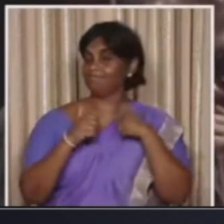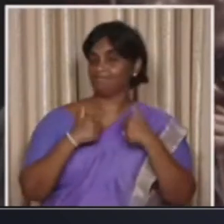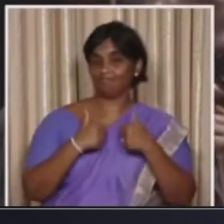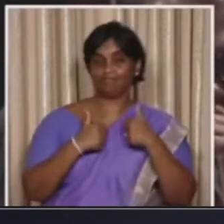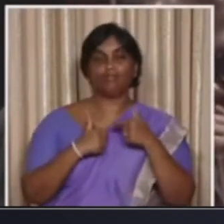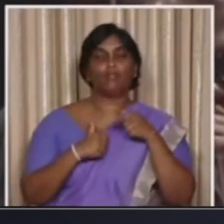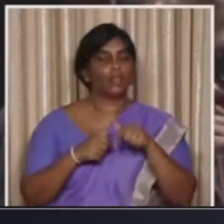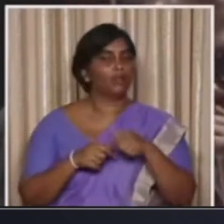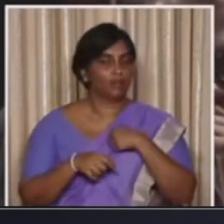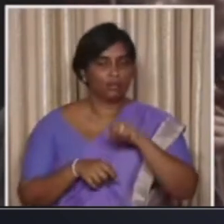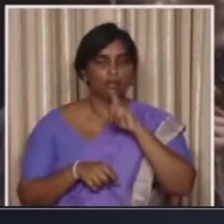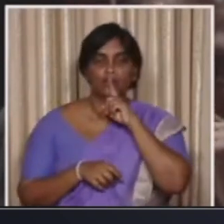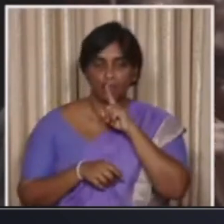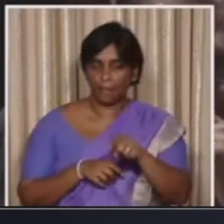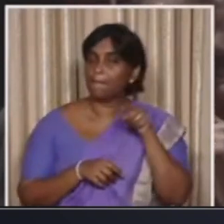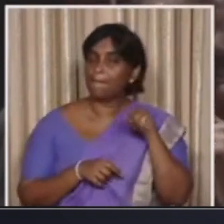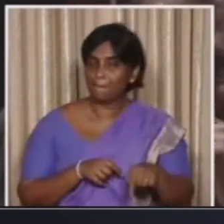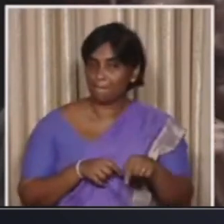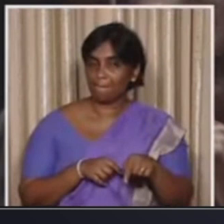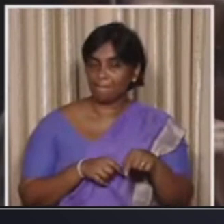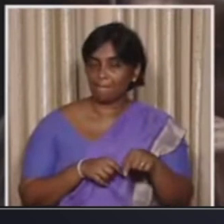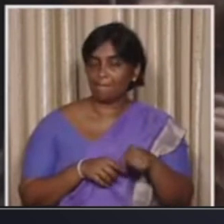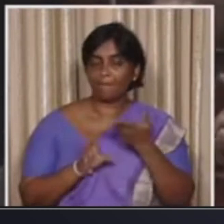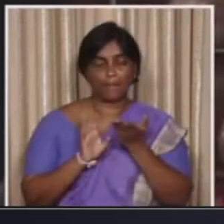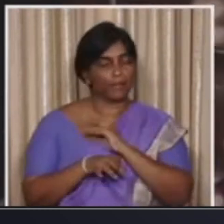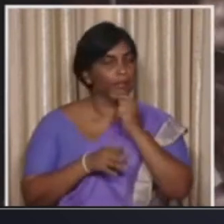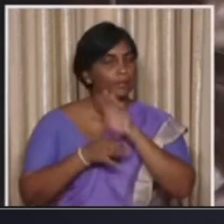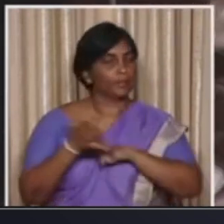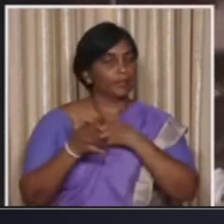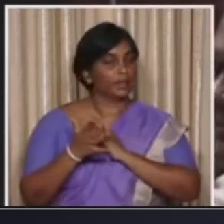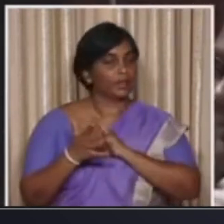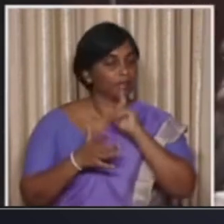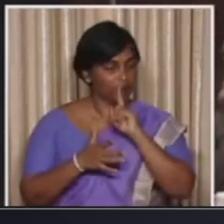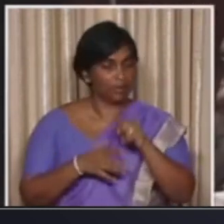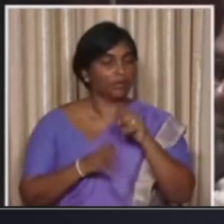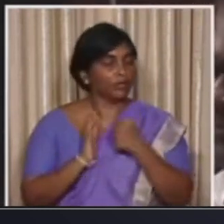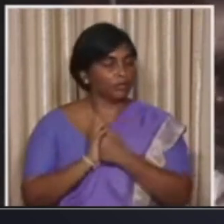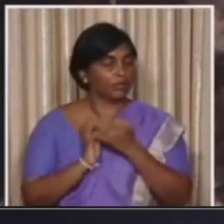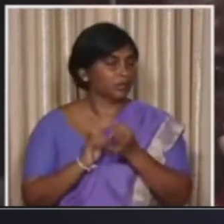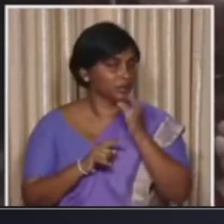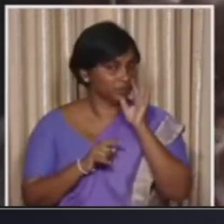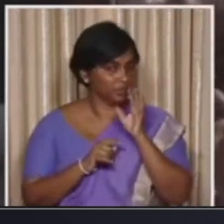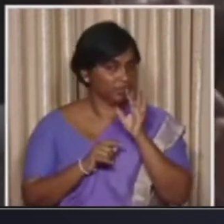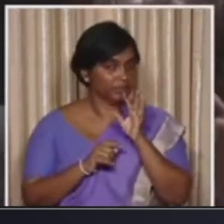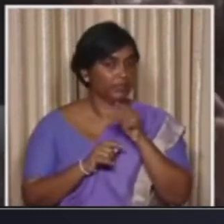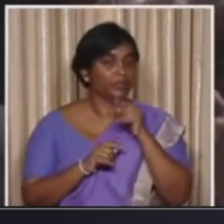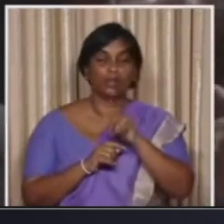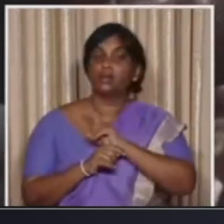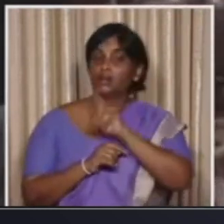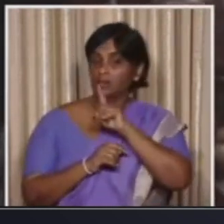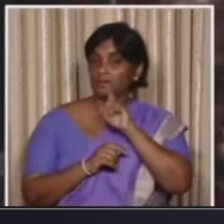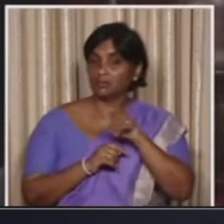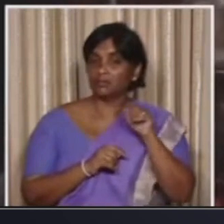කියලා ඔබතුමාට මම කියනවා දැන් මේ පෞගිය අයවැය සඳහන් කළා දිනවා ගරු සභාපතිතුමනි මේක සඳහන් කළා